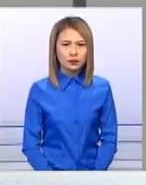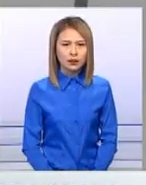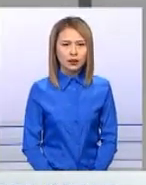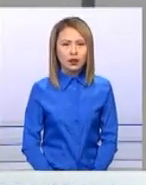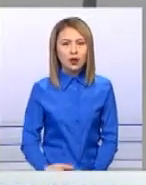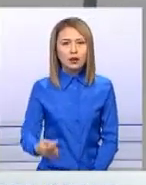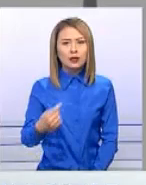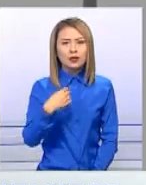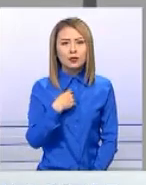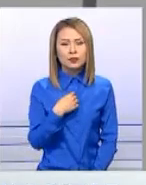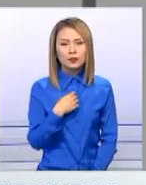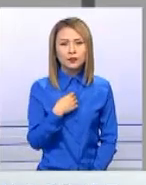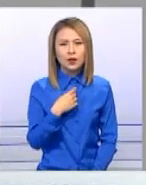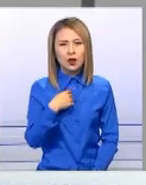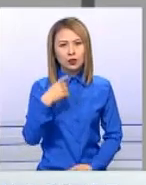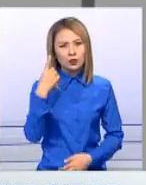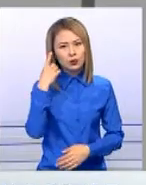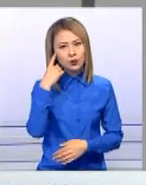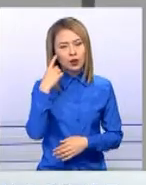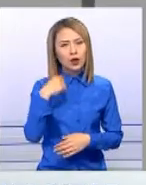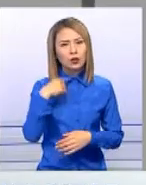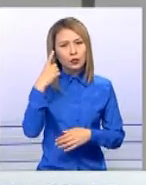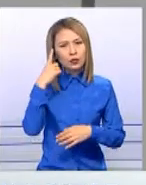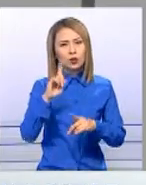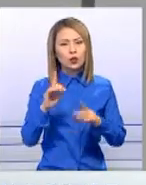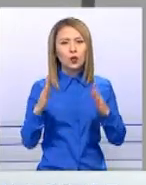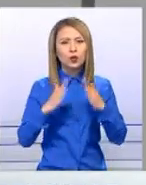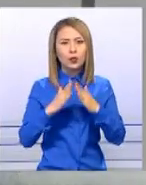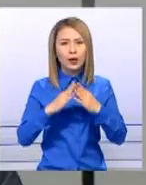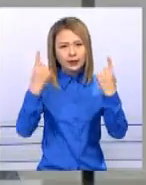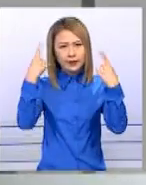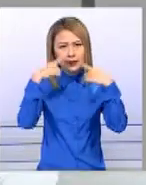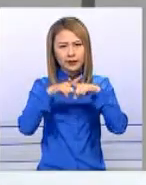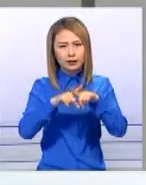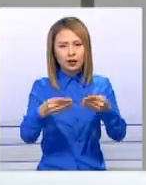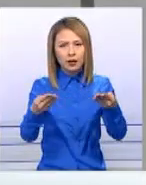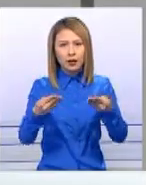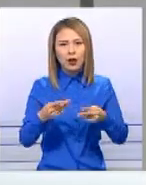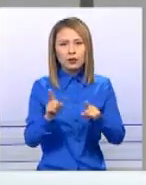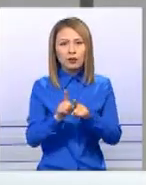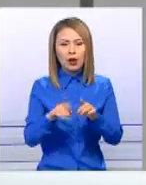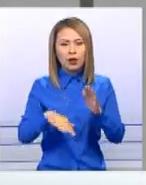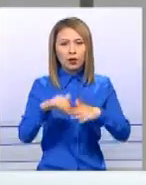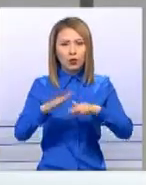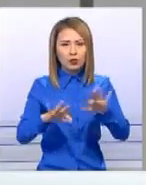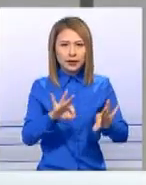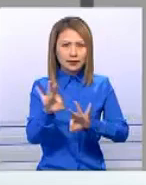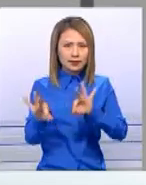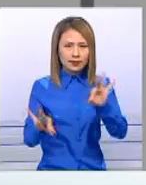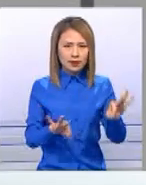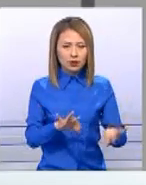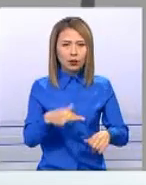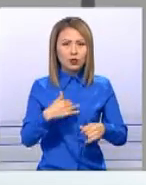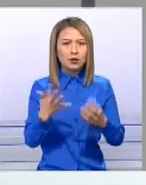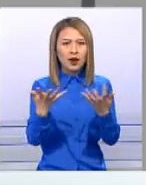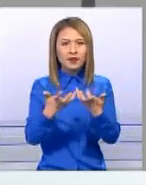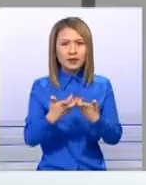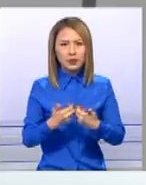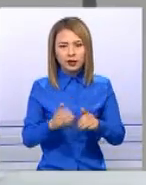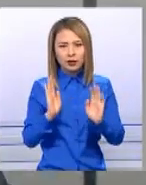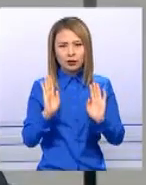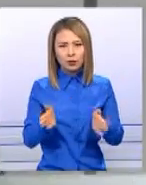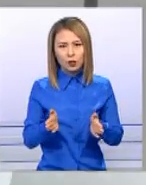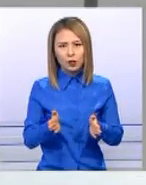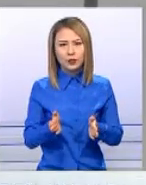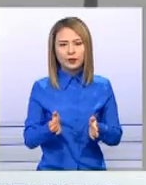Я думаю, многие жители сталкиваются с этим моментом. Бүгінде үйдің техникалық сипаттамасын техниктер қолмен сызады. Енді біз бұл жұмысты автоматтандыруды